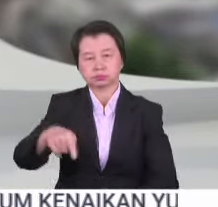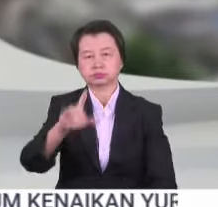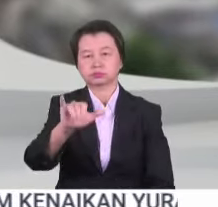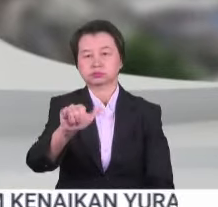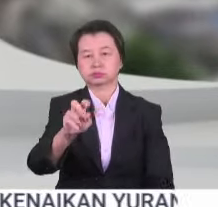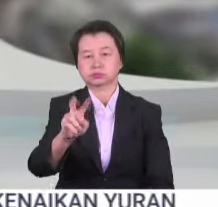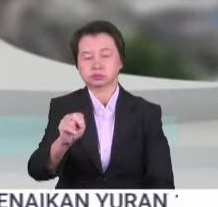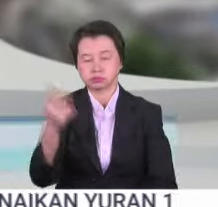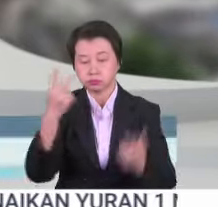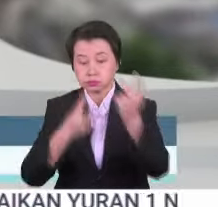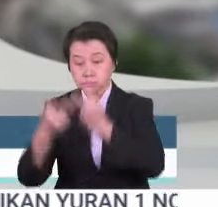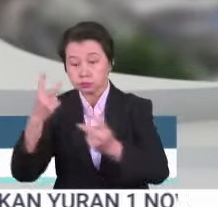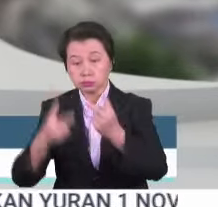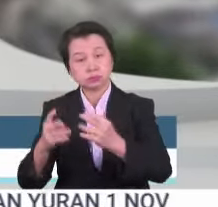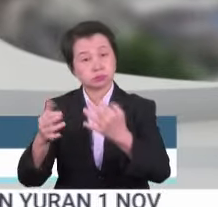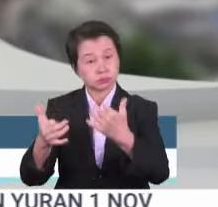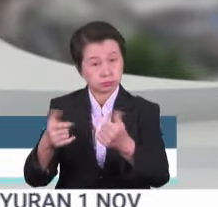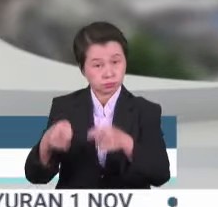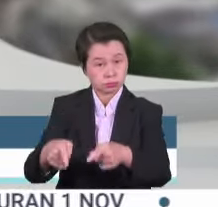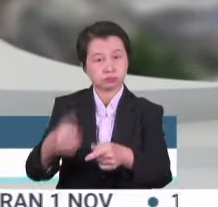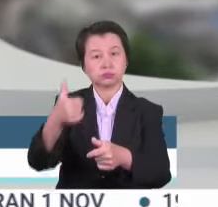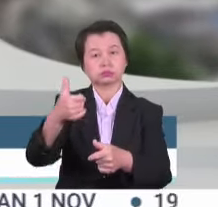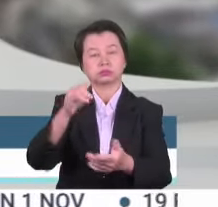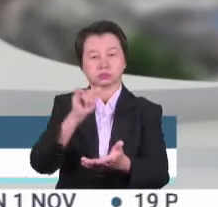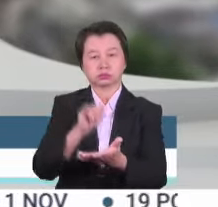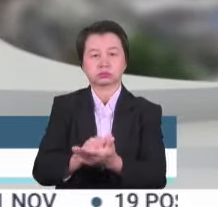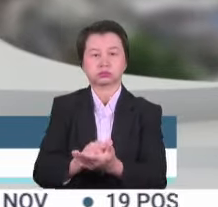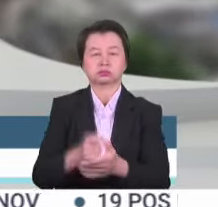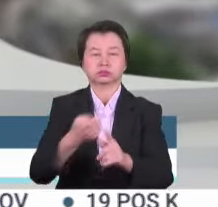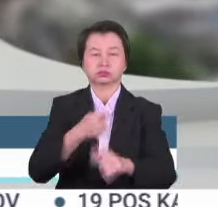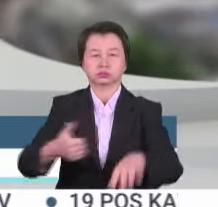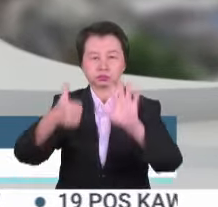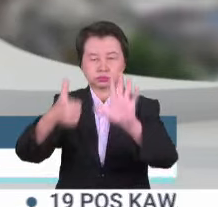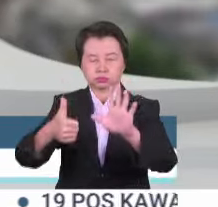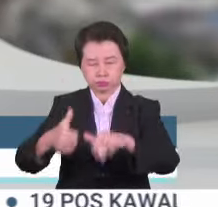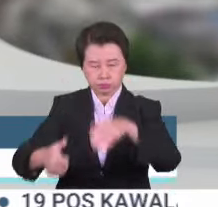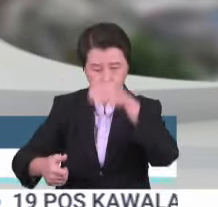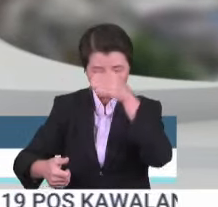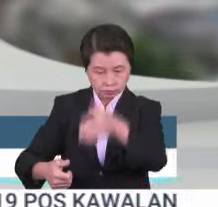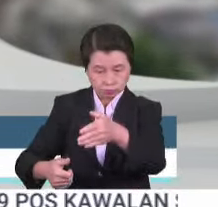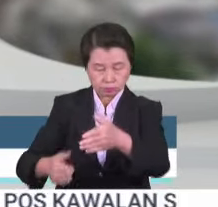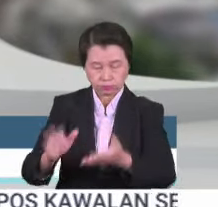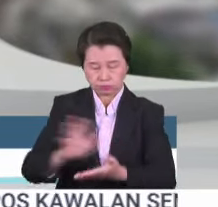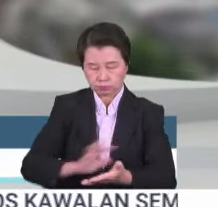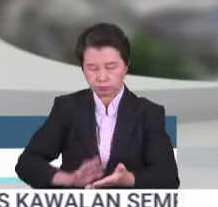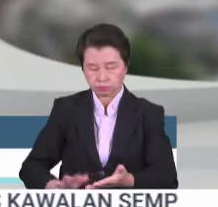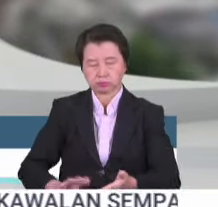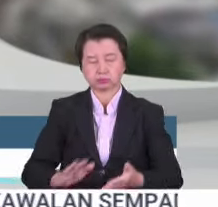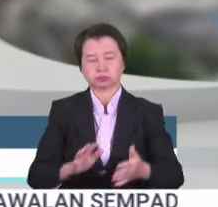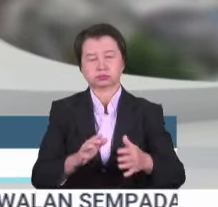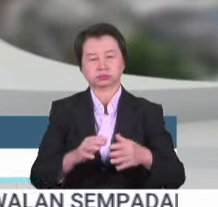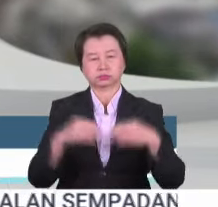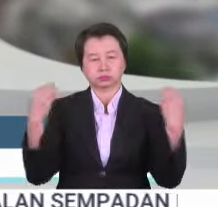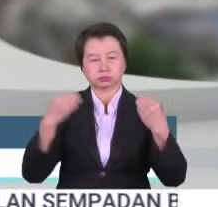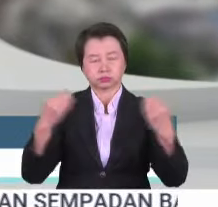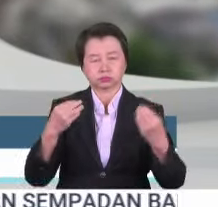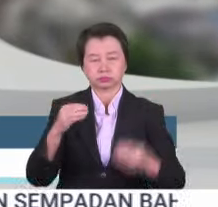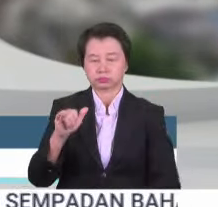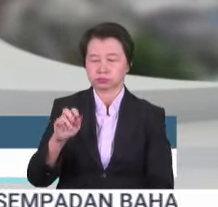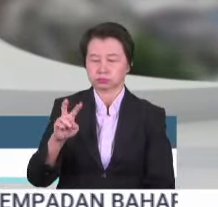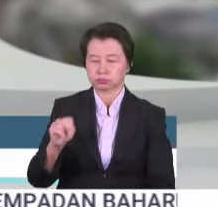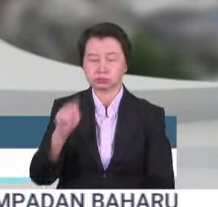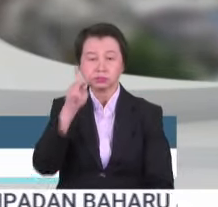pelancongan desa yang Lestari itu merupakan antara enam Fokus utama draf rancangan tempatan Majlis daerah Yan